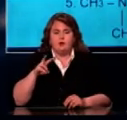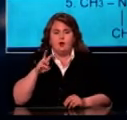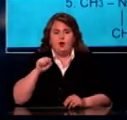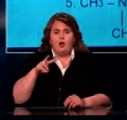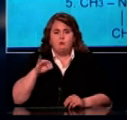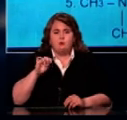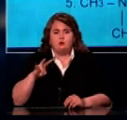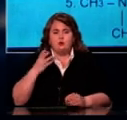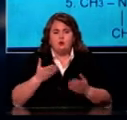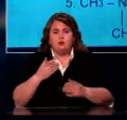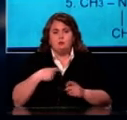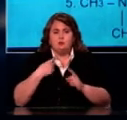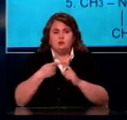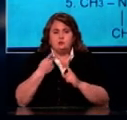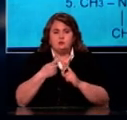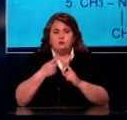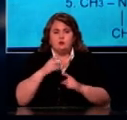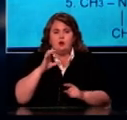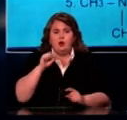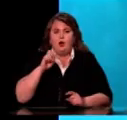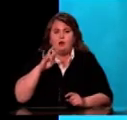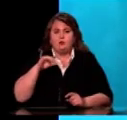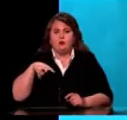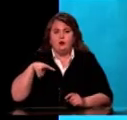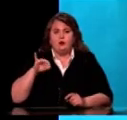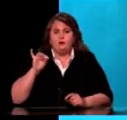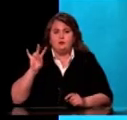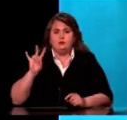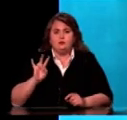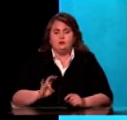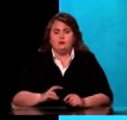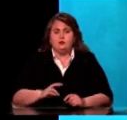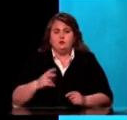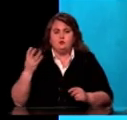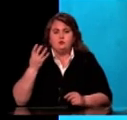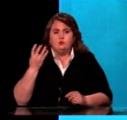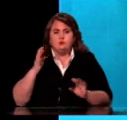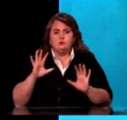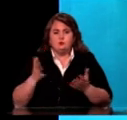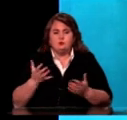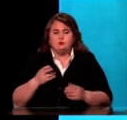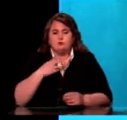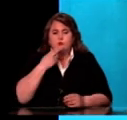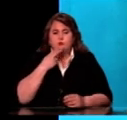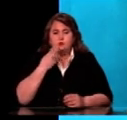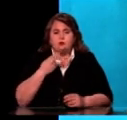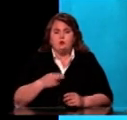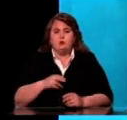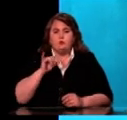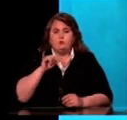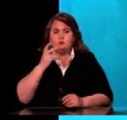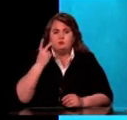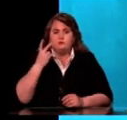фенил-амин. Или, как мы называем его, анилин. Итак, в четвертом случае, обратите внимание, у вас